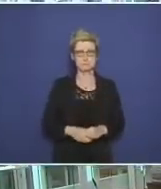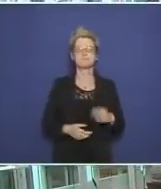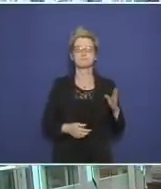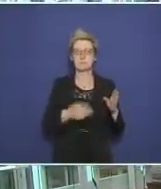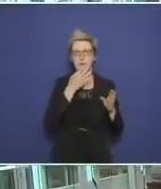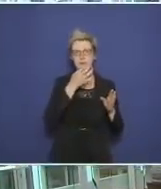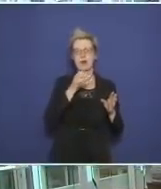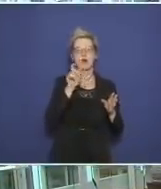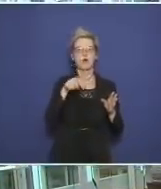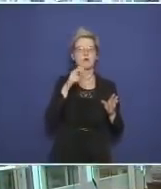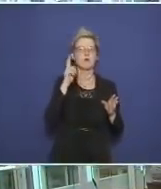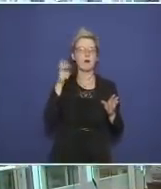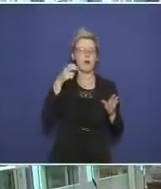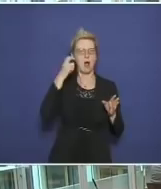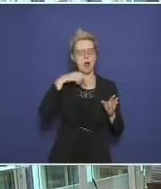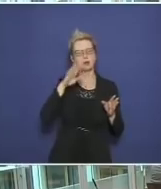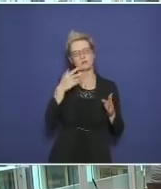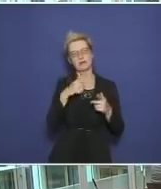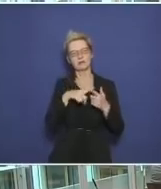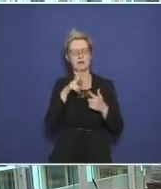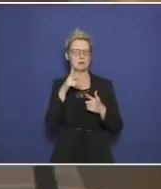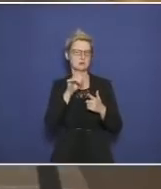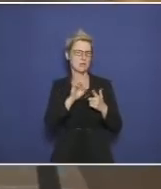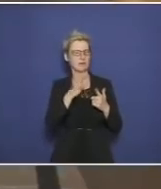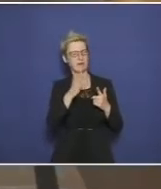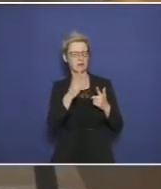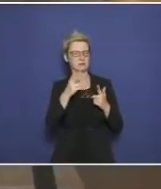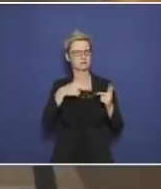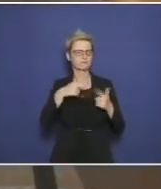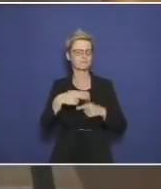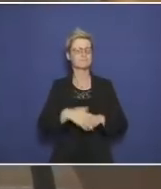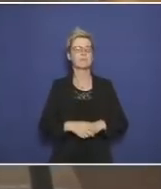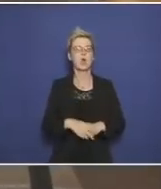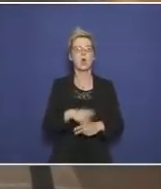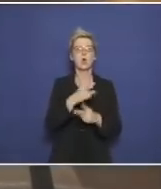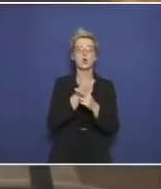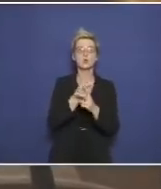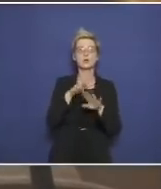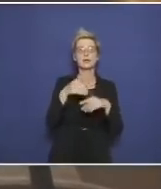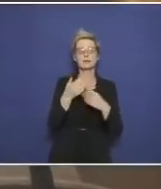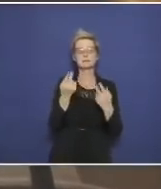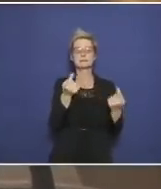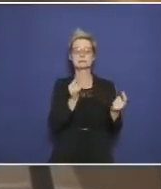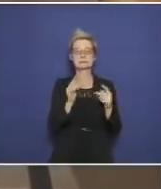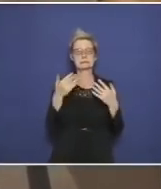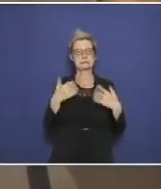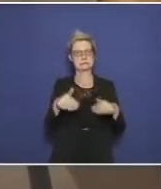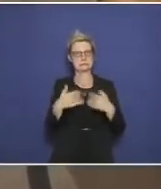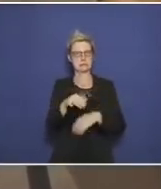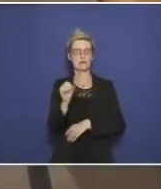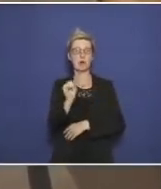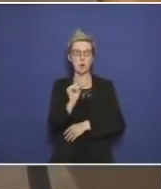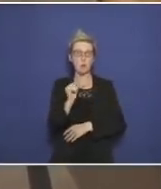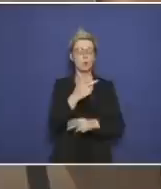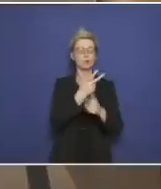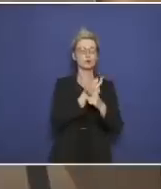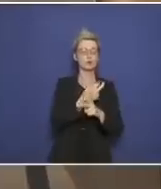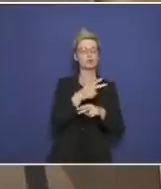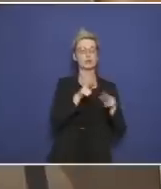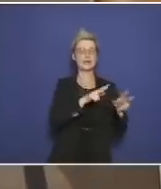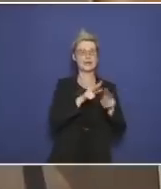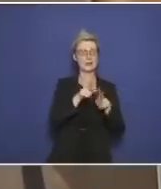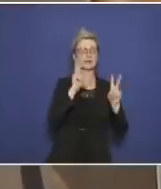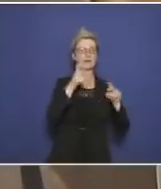Frage an Herrn Alter und eventuell auch Herrn Seibert. In Österreich gibt es eine Kontroverse, nachdem die österreichische Regierung eine